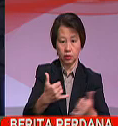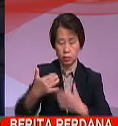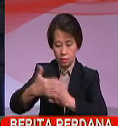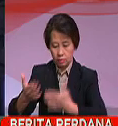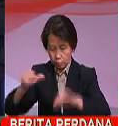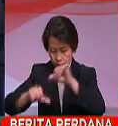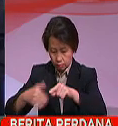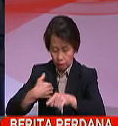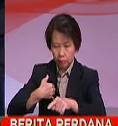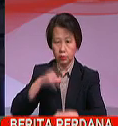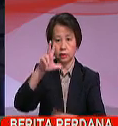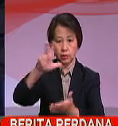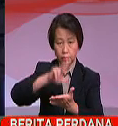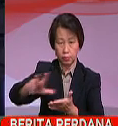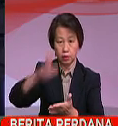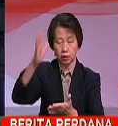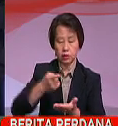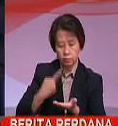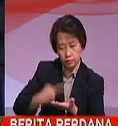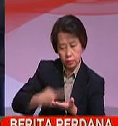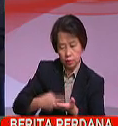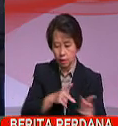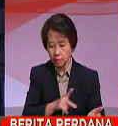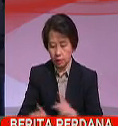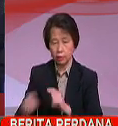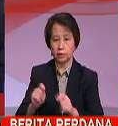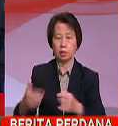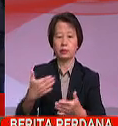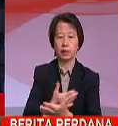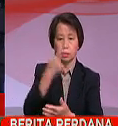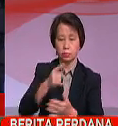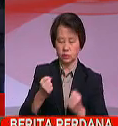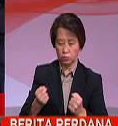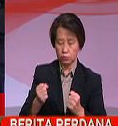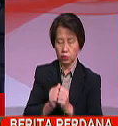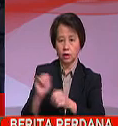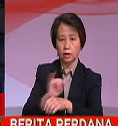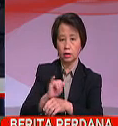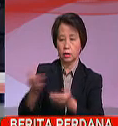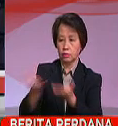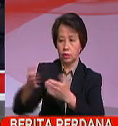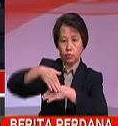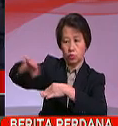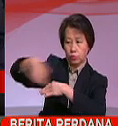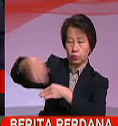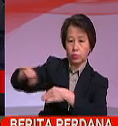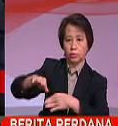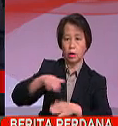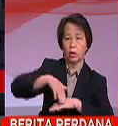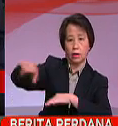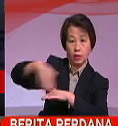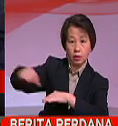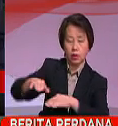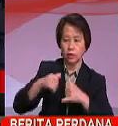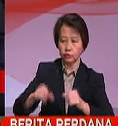yang berlangsung selama 3 minggu itu akan membincangkan pelan tindakan baharu untuk memperkukuhkan industri perkhidmatan pos dan kurier untuk